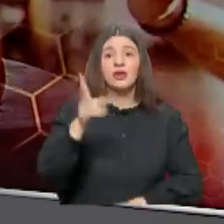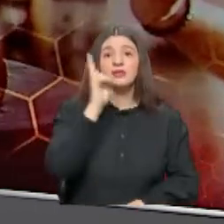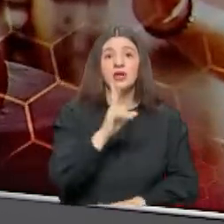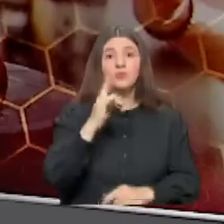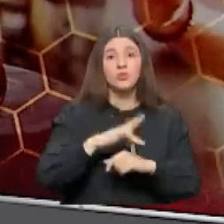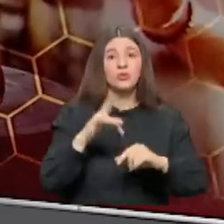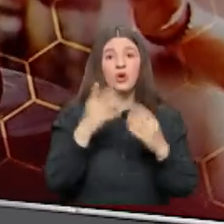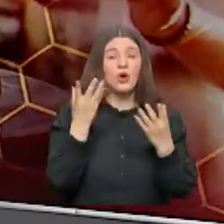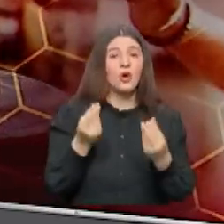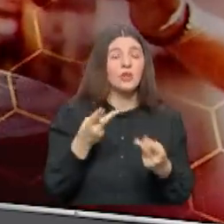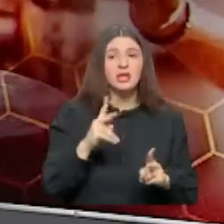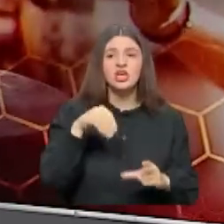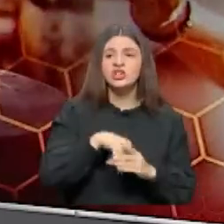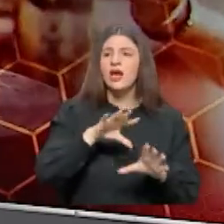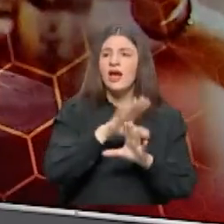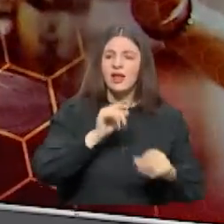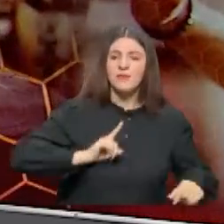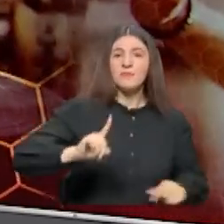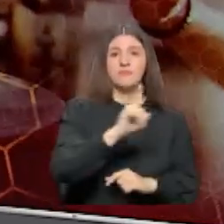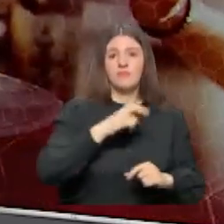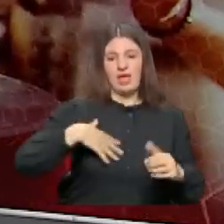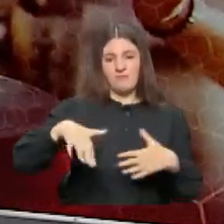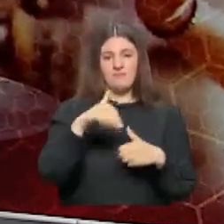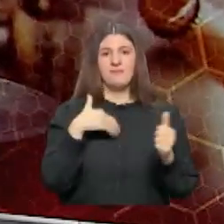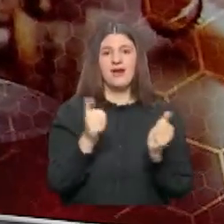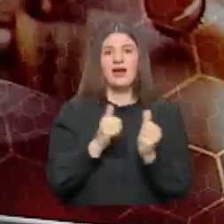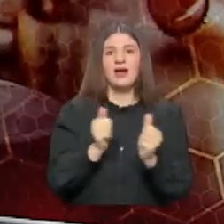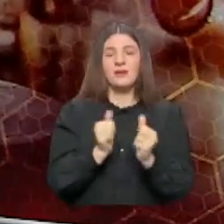bir ülke olabilir. İçinde her birimizle birlikte.